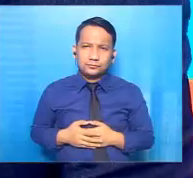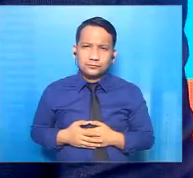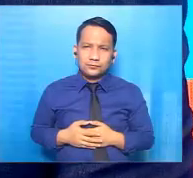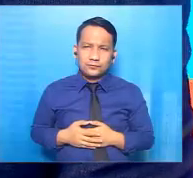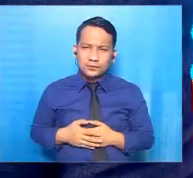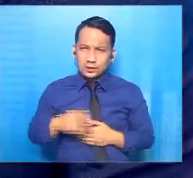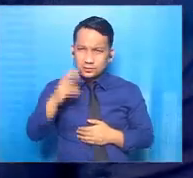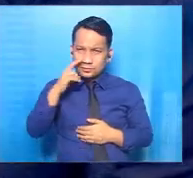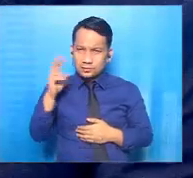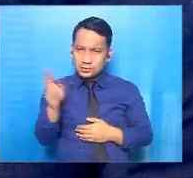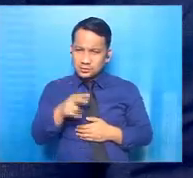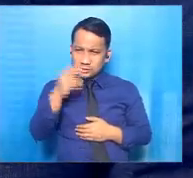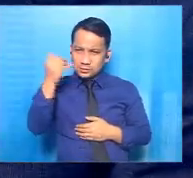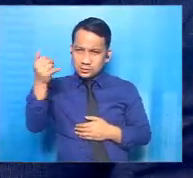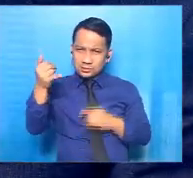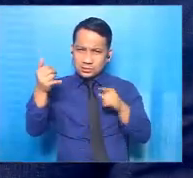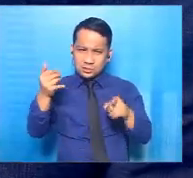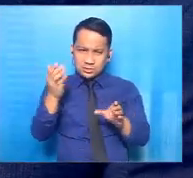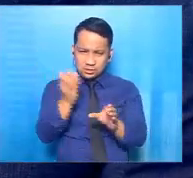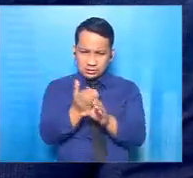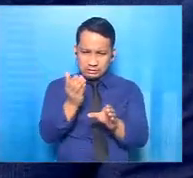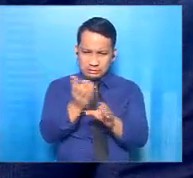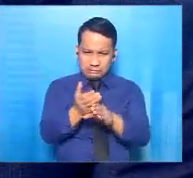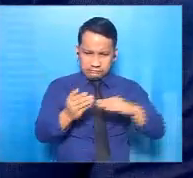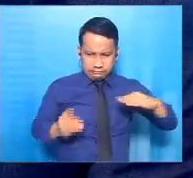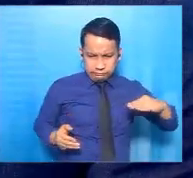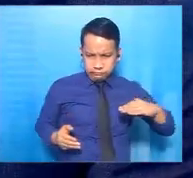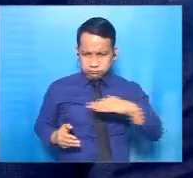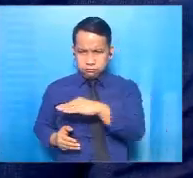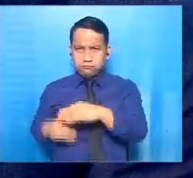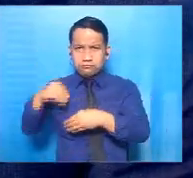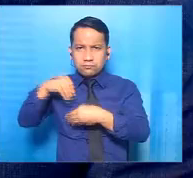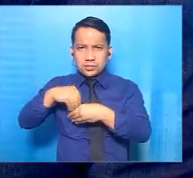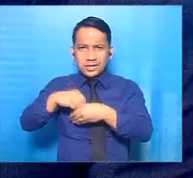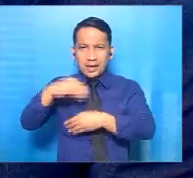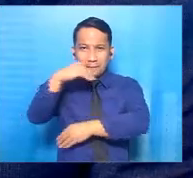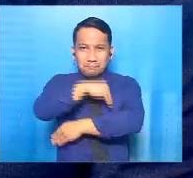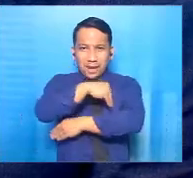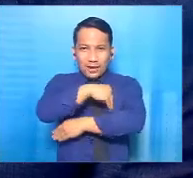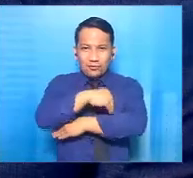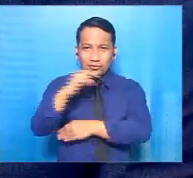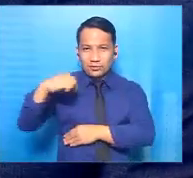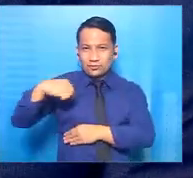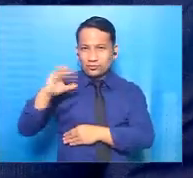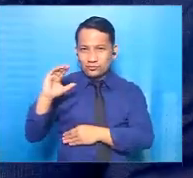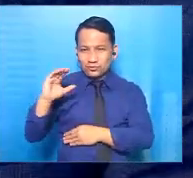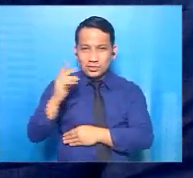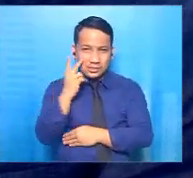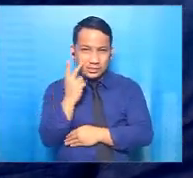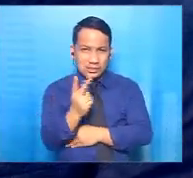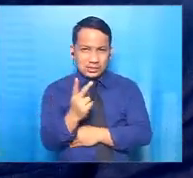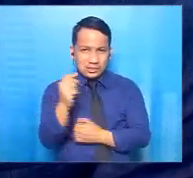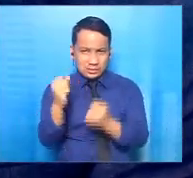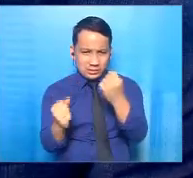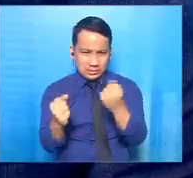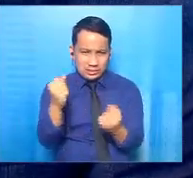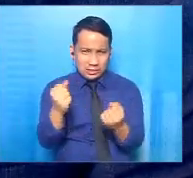sa pool sa CCTV na ang bumulusok ang isang SUV sa loob ng isang bangko sa Quezon City. Ayon sa